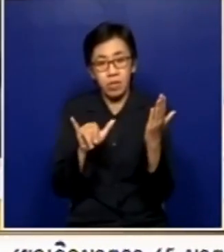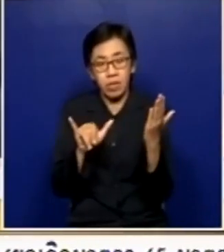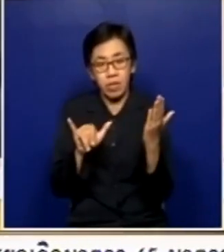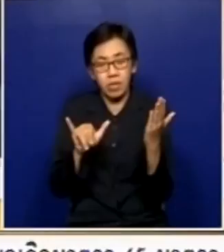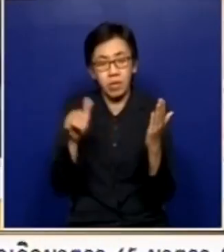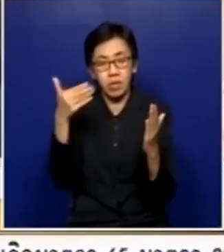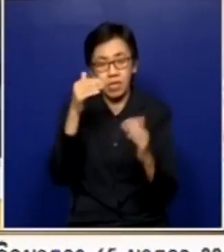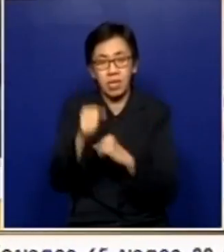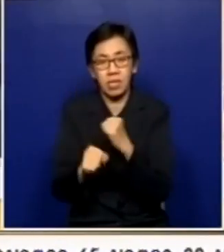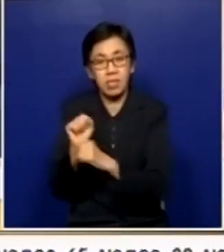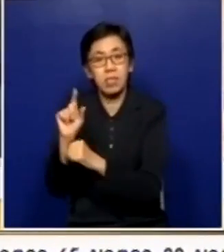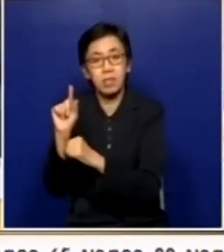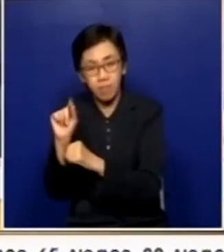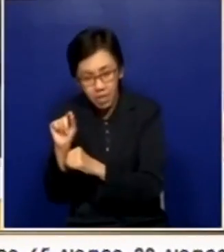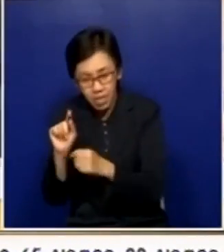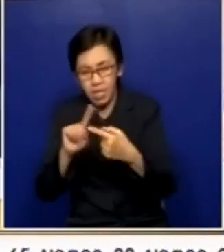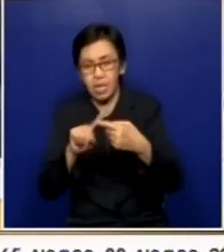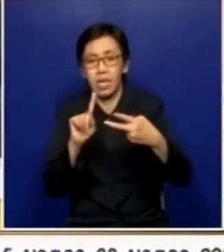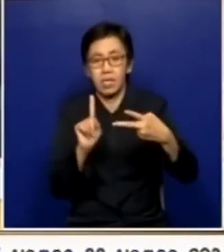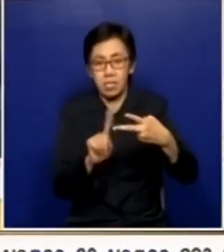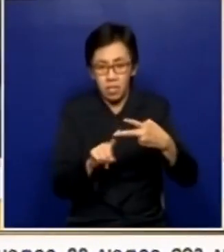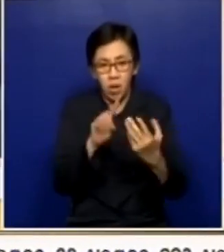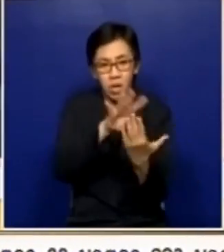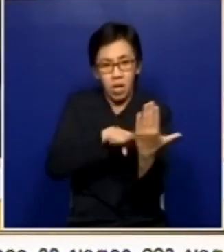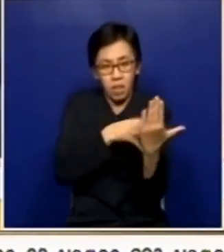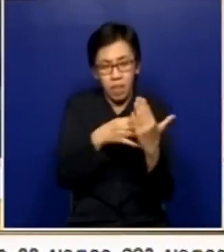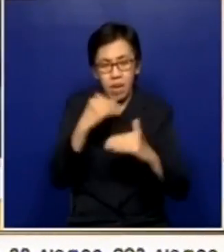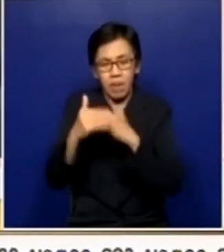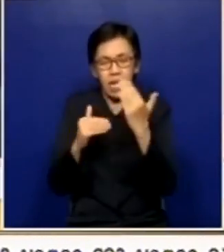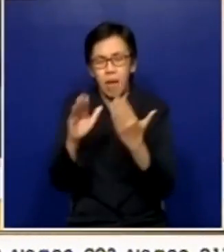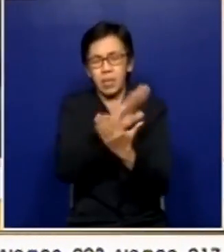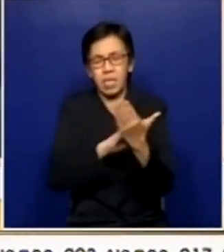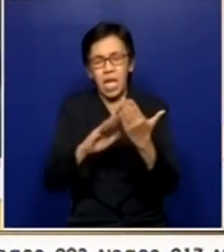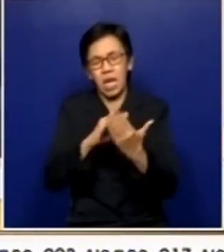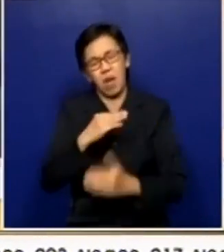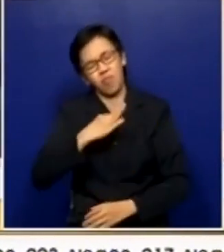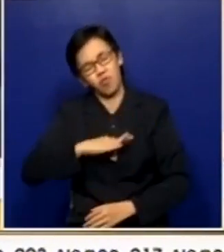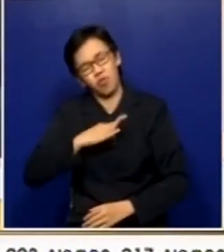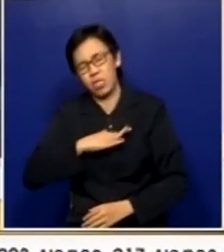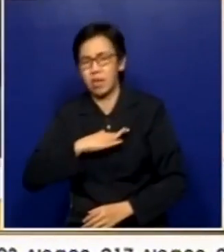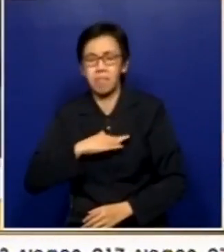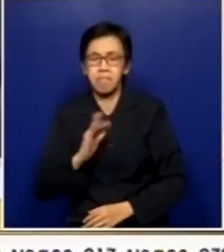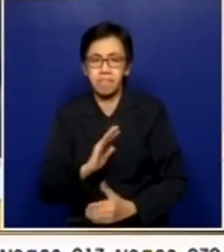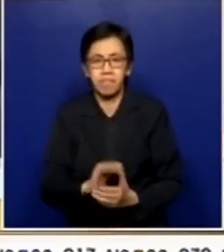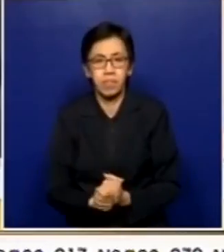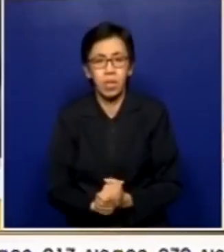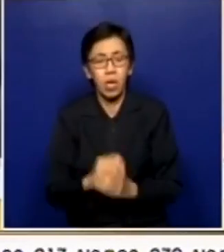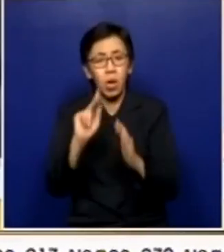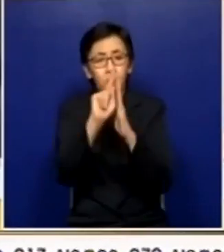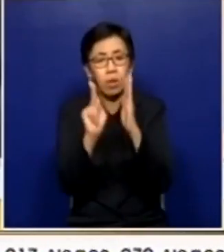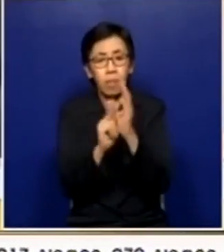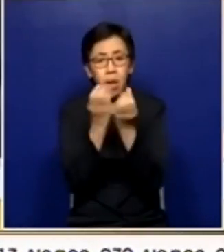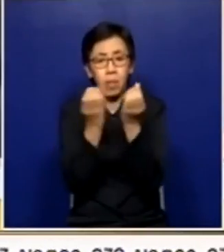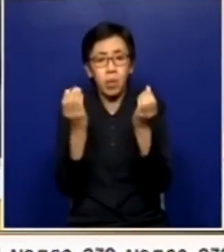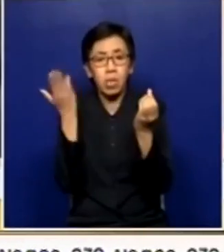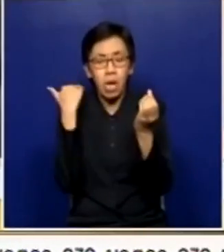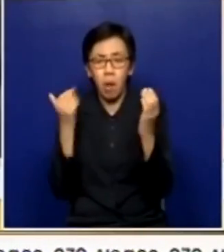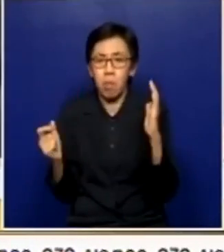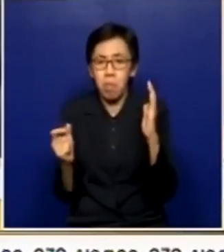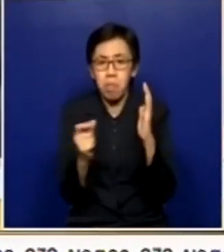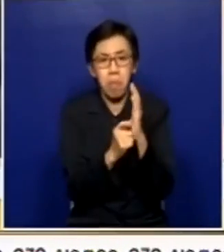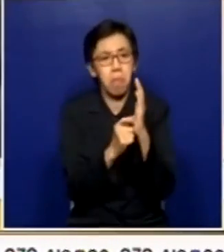หรือ Manพัฒนาประเทศที่ผ่านมาในหลับนอนเดิมไม่เคย